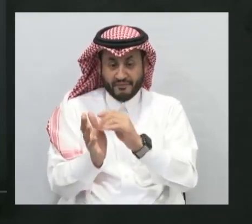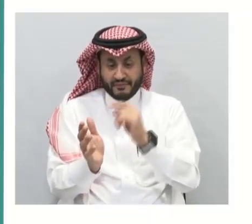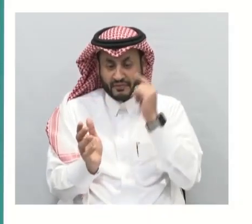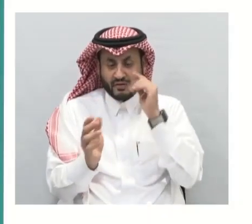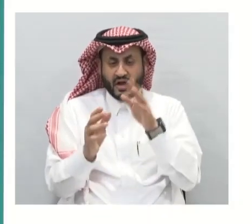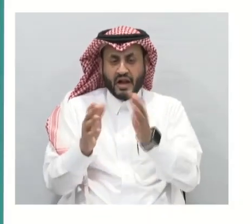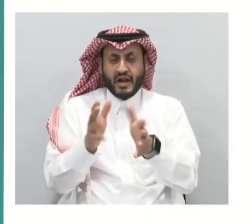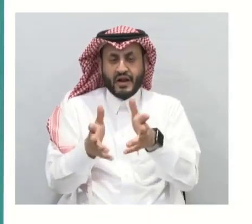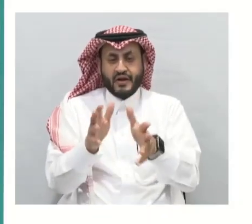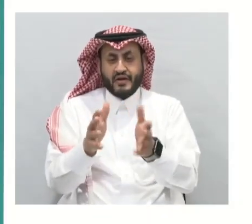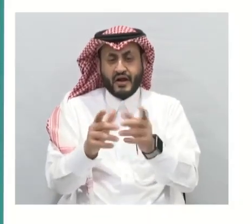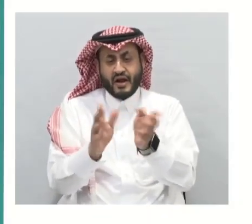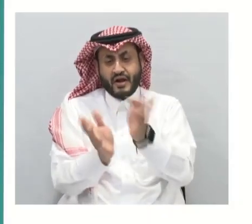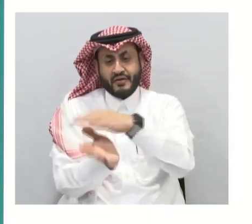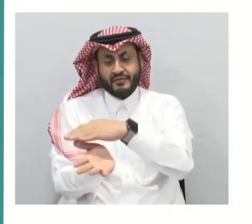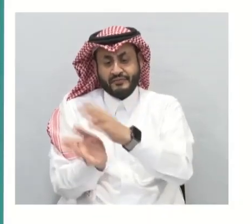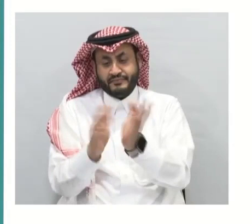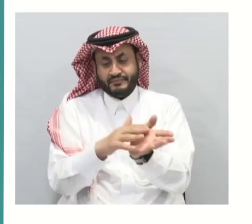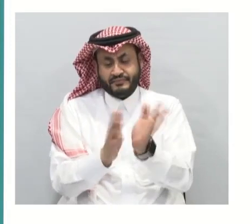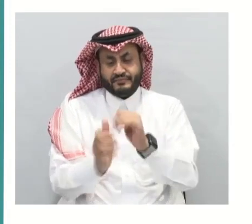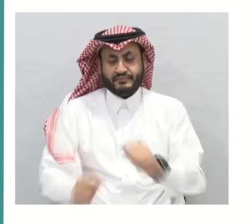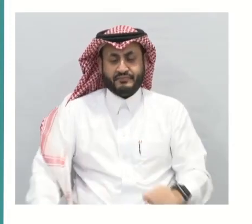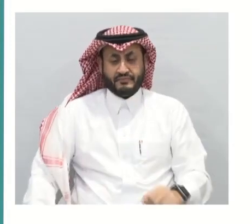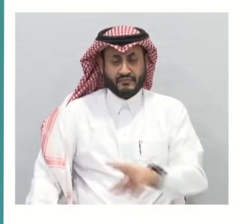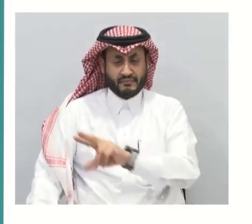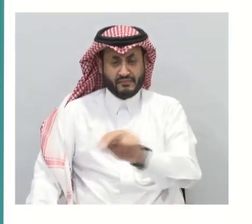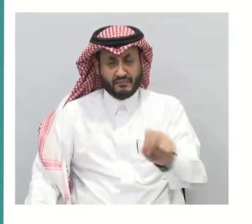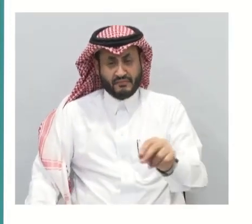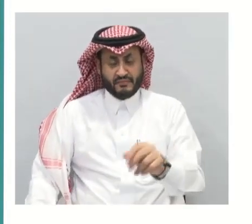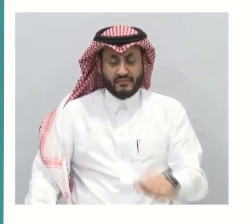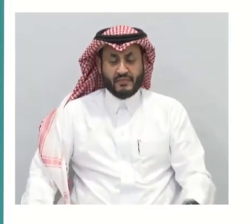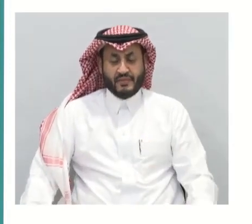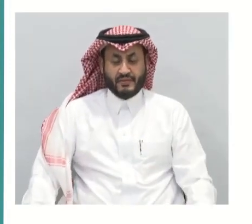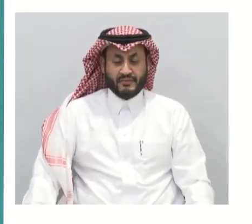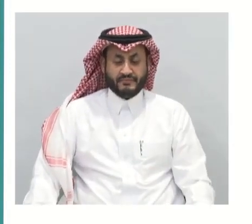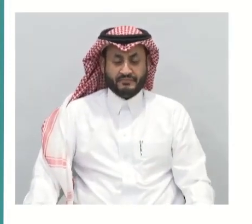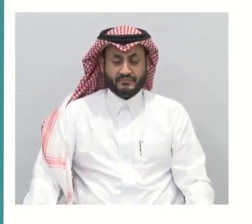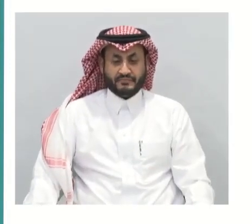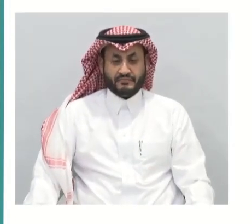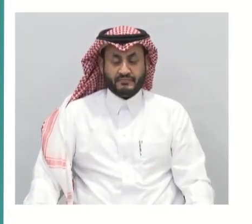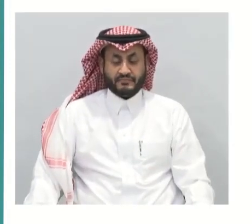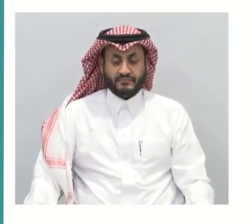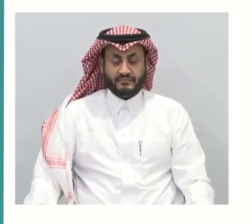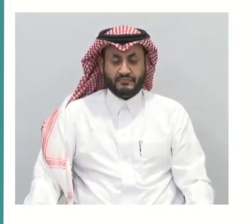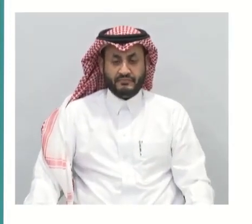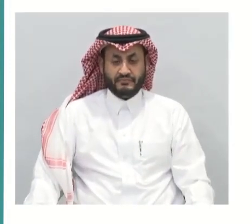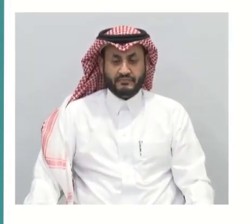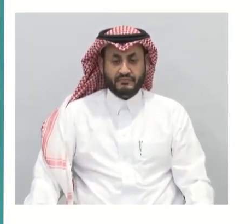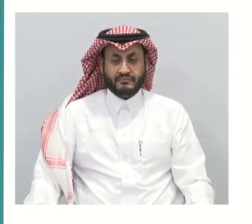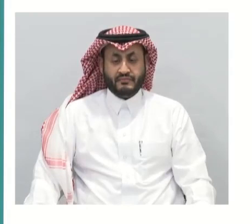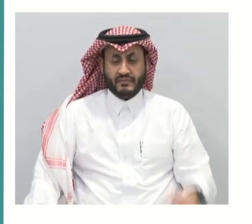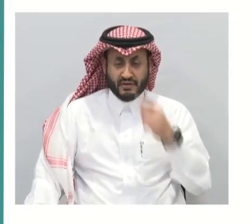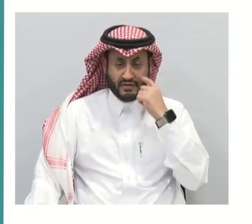احيانامي ينتقل مع كل حركه ايمان في الشكل رقم 20